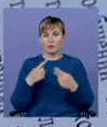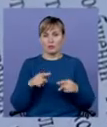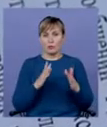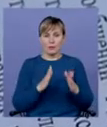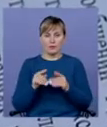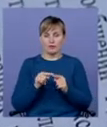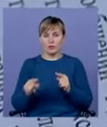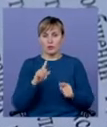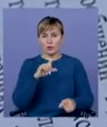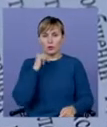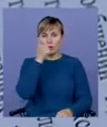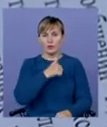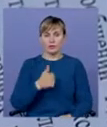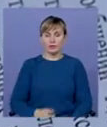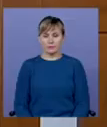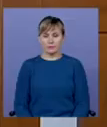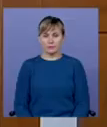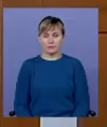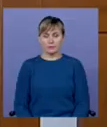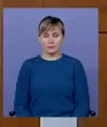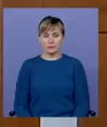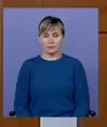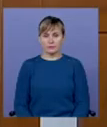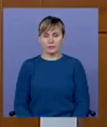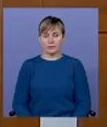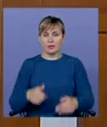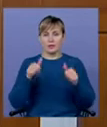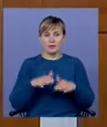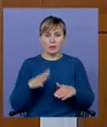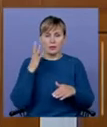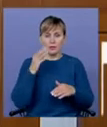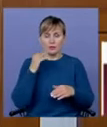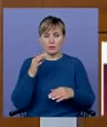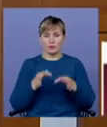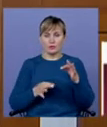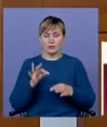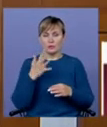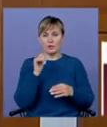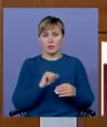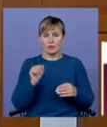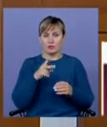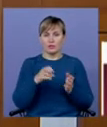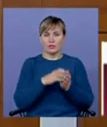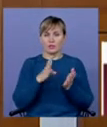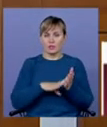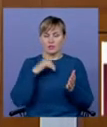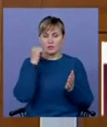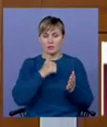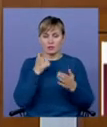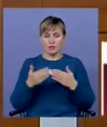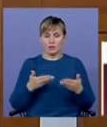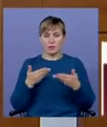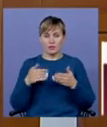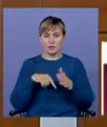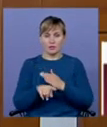в течение года. Приговор Алматинского районного суда города Алматы от 5 августа 2019 года в отношении